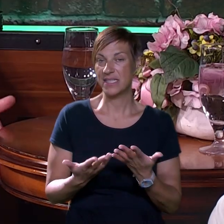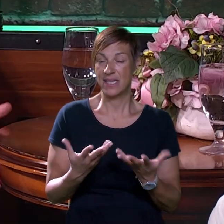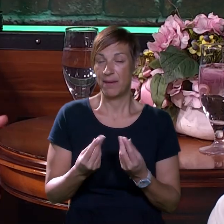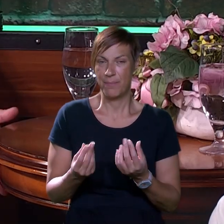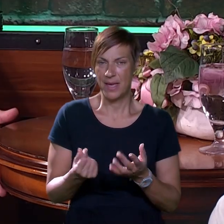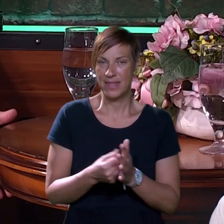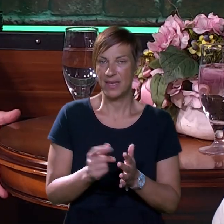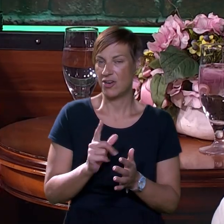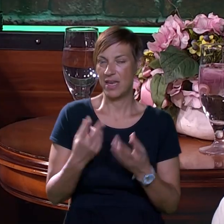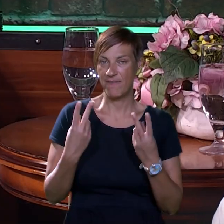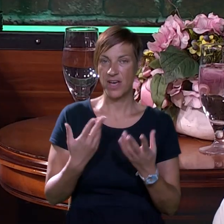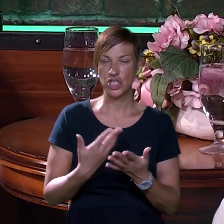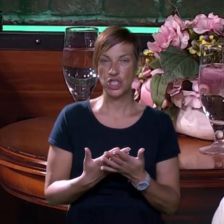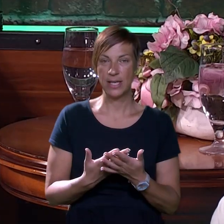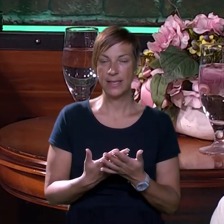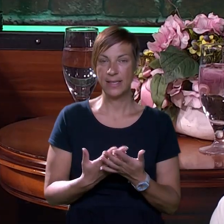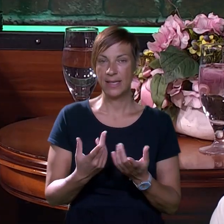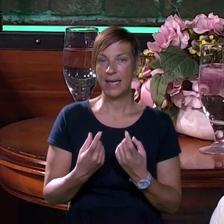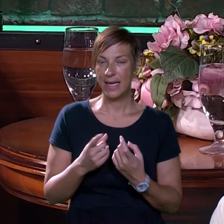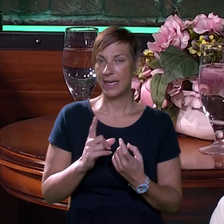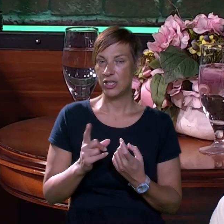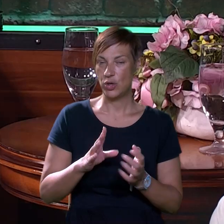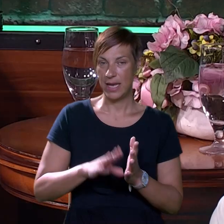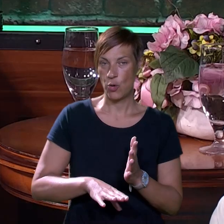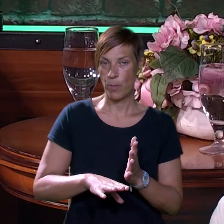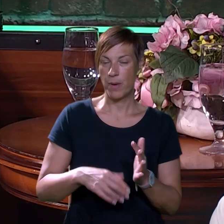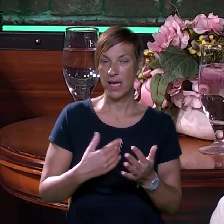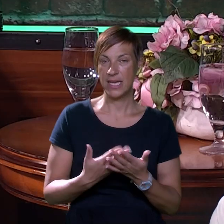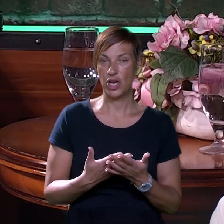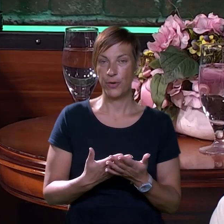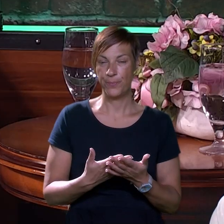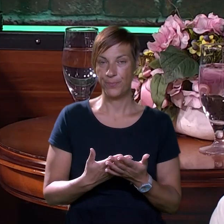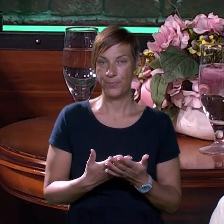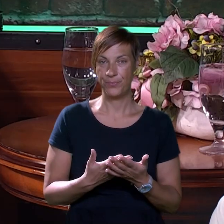fizički, materijalno, nije bitno. Ali to nije umanjilo